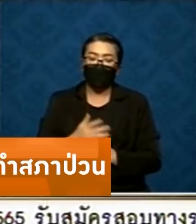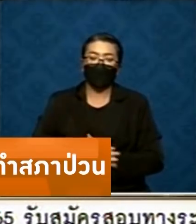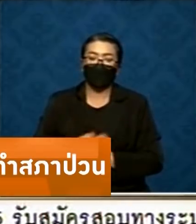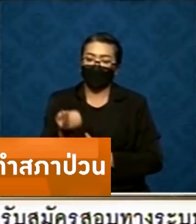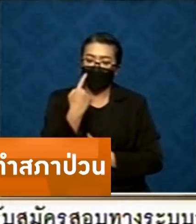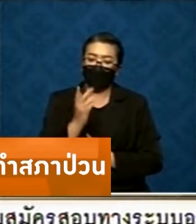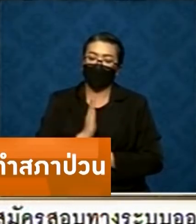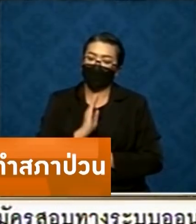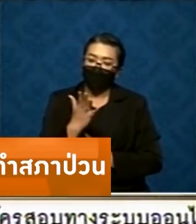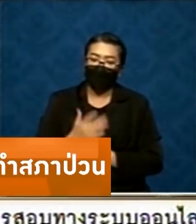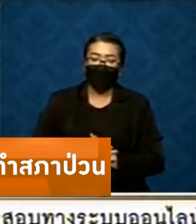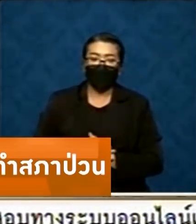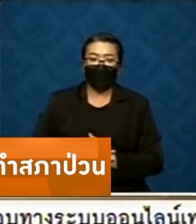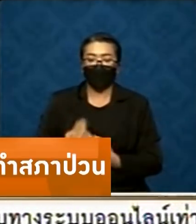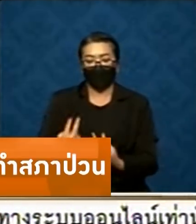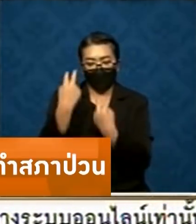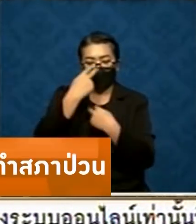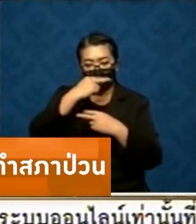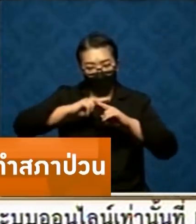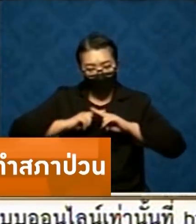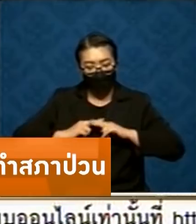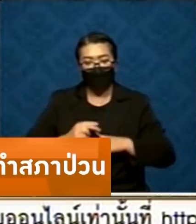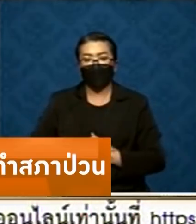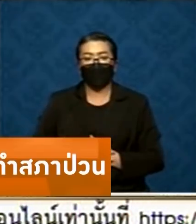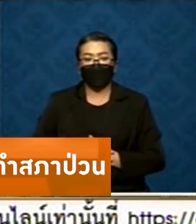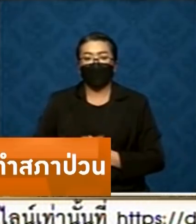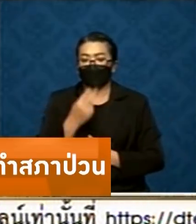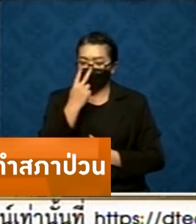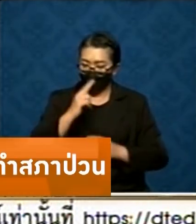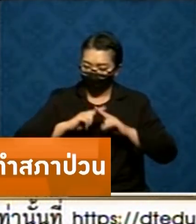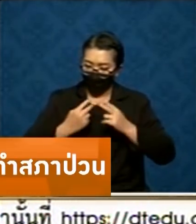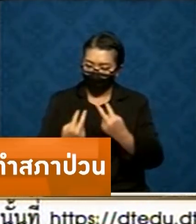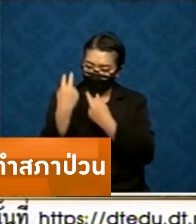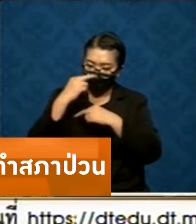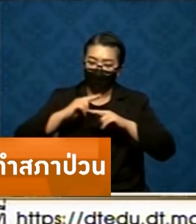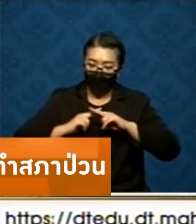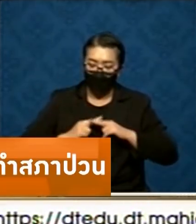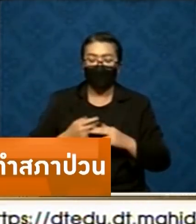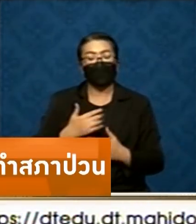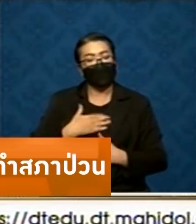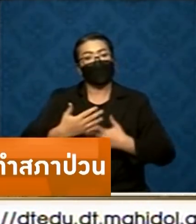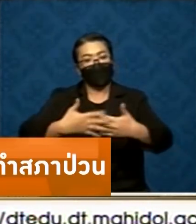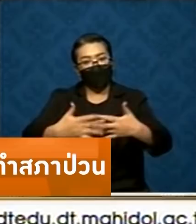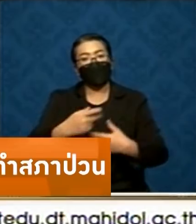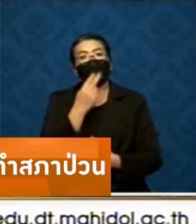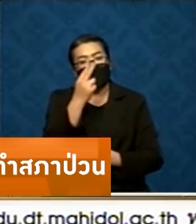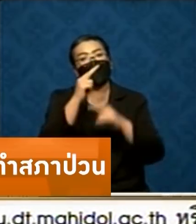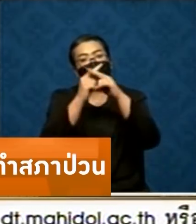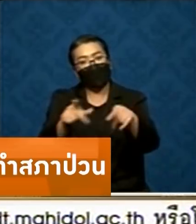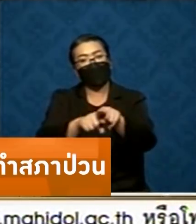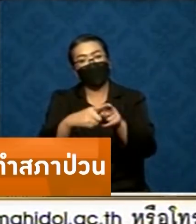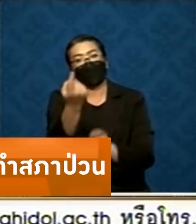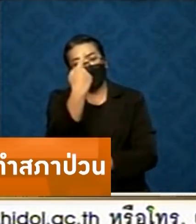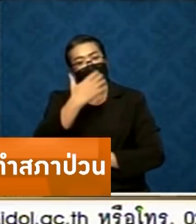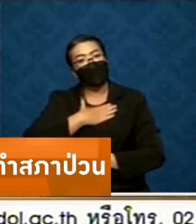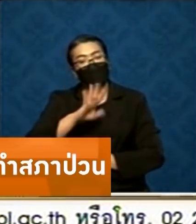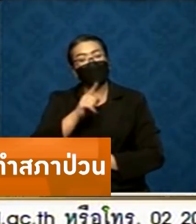แต่จะว่าต้องย้อนกลับอยู่ตัวเองนะครับไม่เป็นไรครับท่านประธานต้องย้อนกลับตัวเองไม่เป็นไรครับขอปัญหานี้ต้องทำรายการว่า